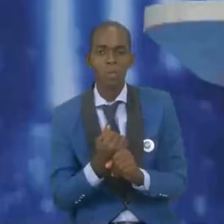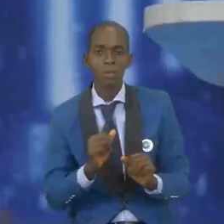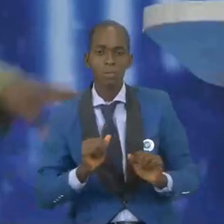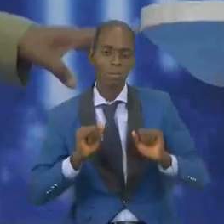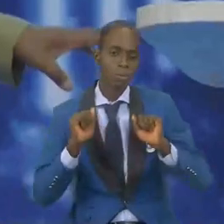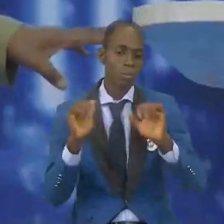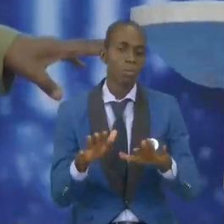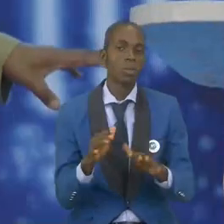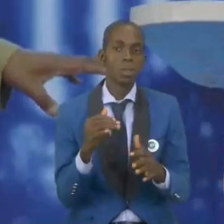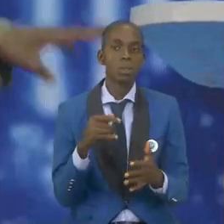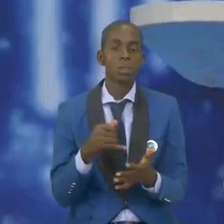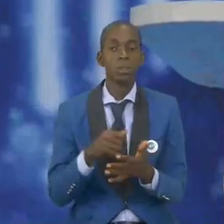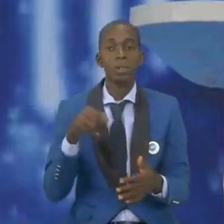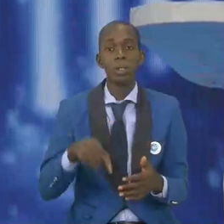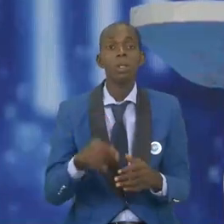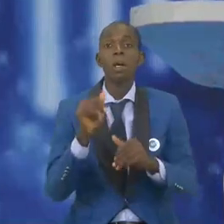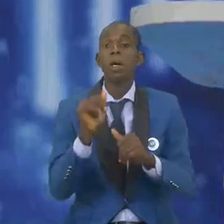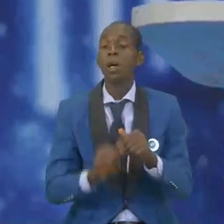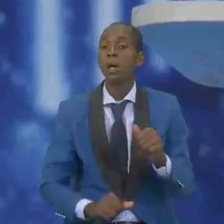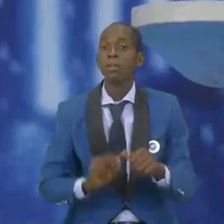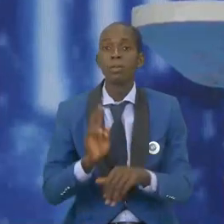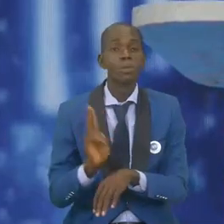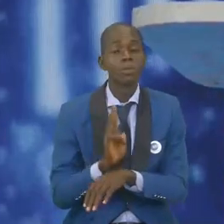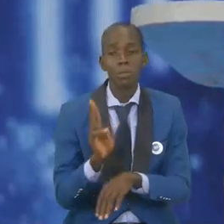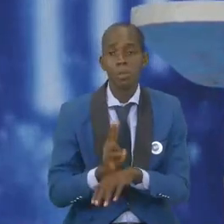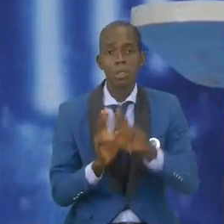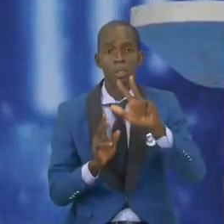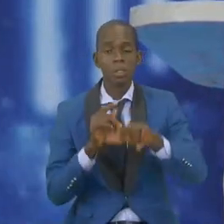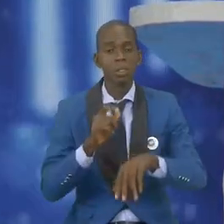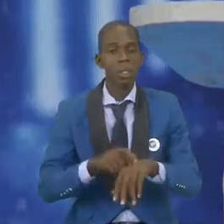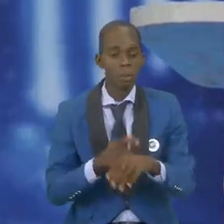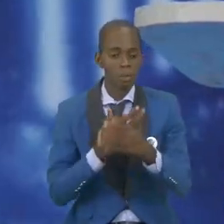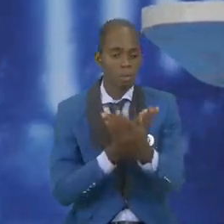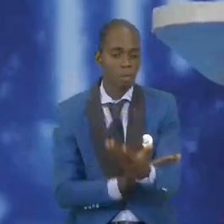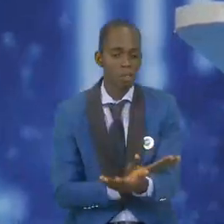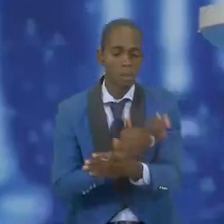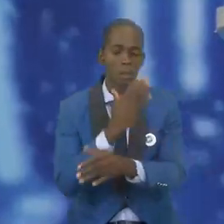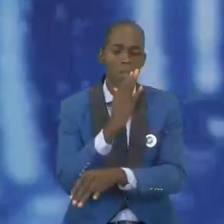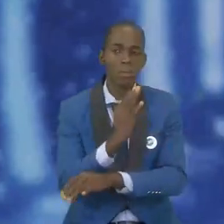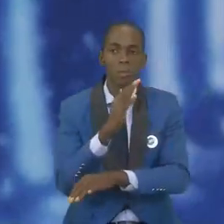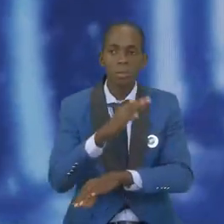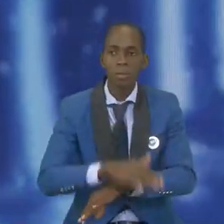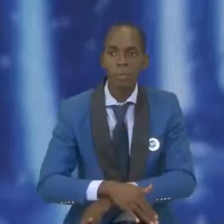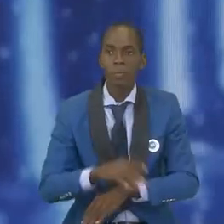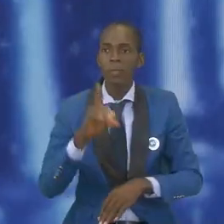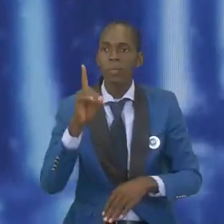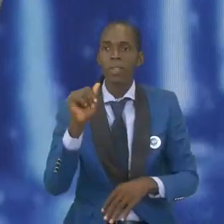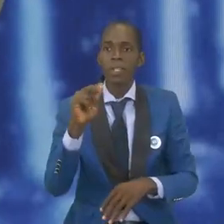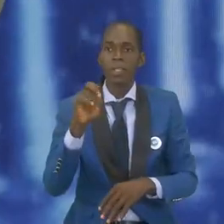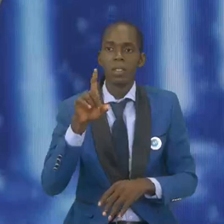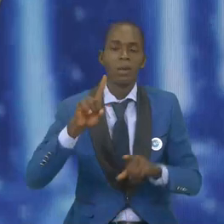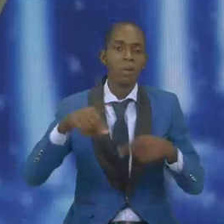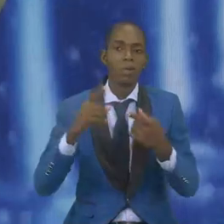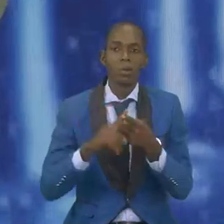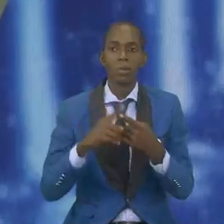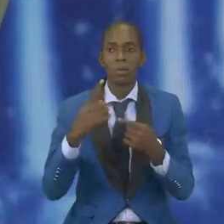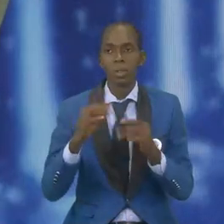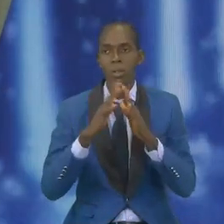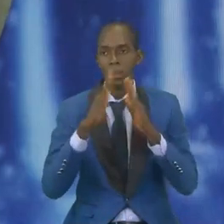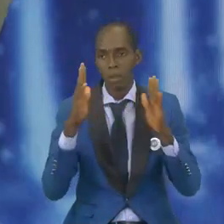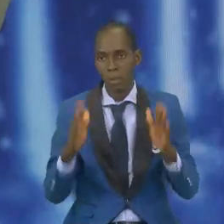homme. Comme d'habitude, trois fois chaque jour, matin, après-midi et le